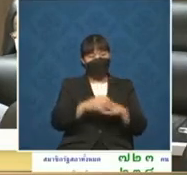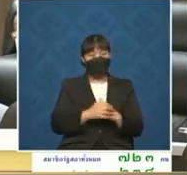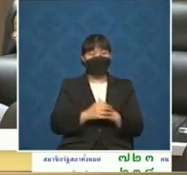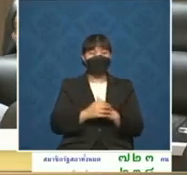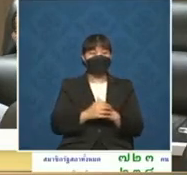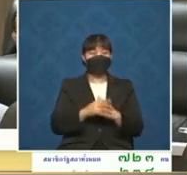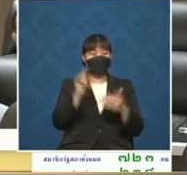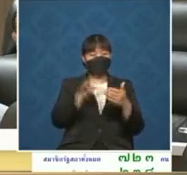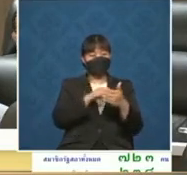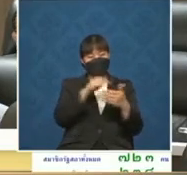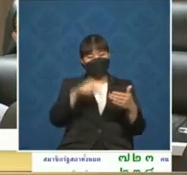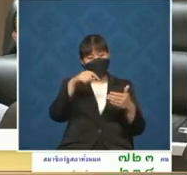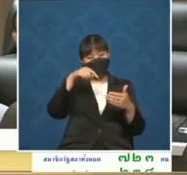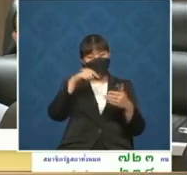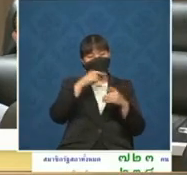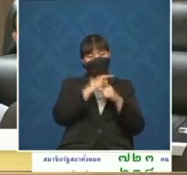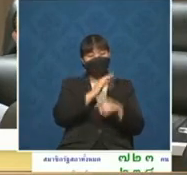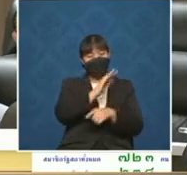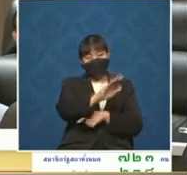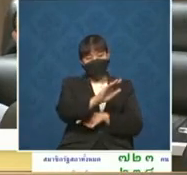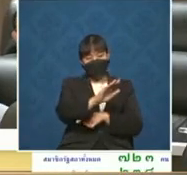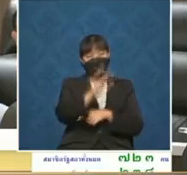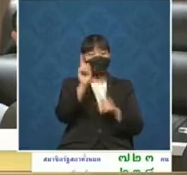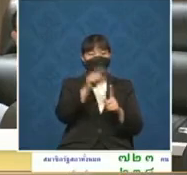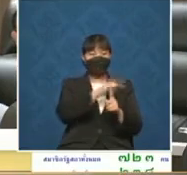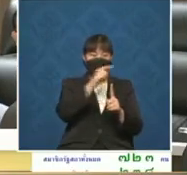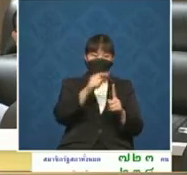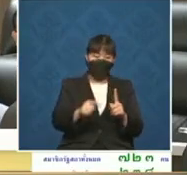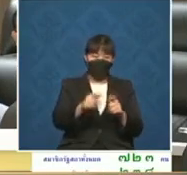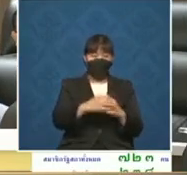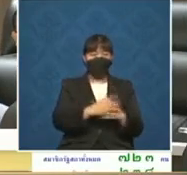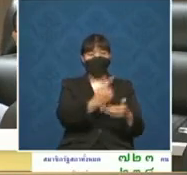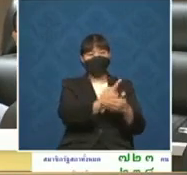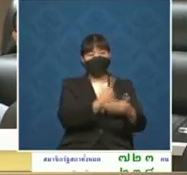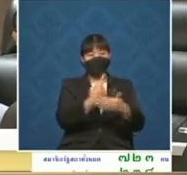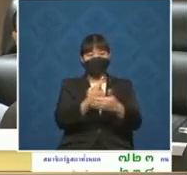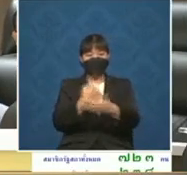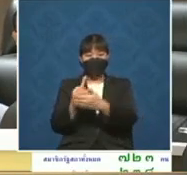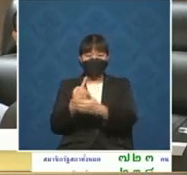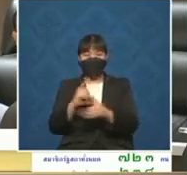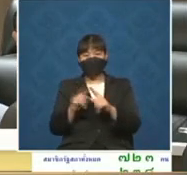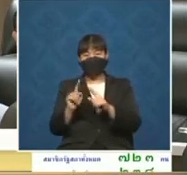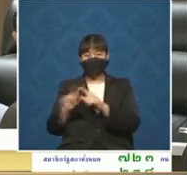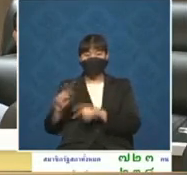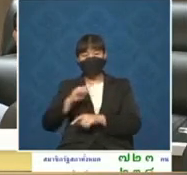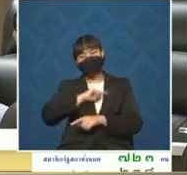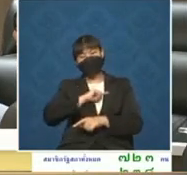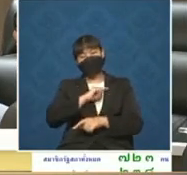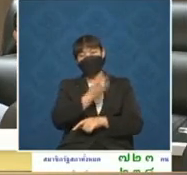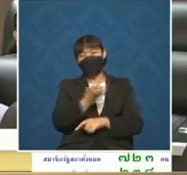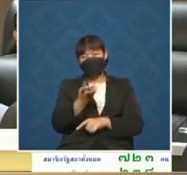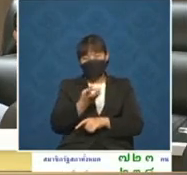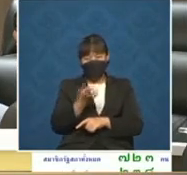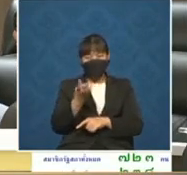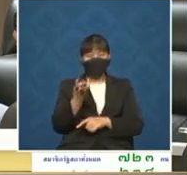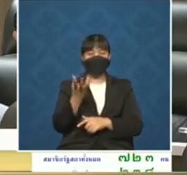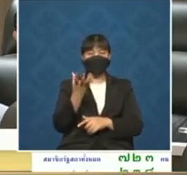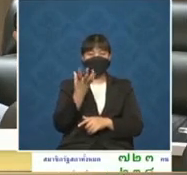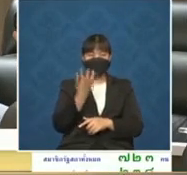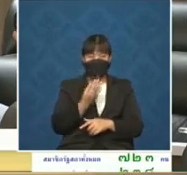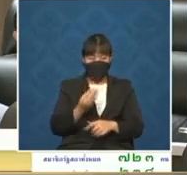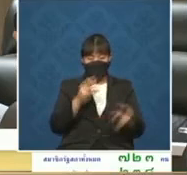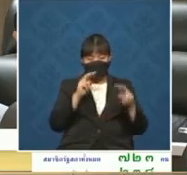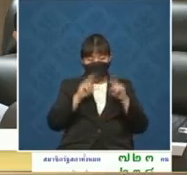ที่มาเราก็เห็นการลงโทษผู้พิพากษาอยู่เนืองๆนะแต่คุณมาบอกว่าไม่เหมือนเดิมเลยจากระบอบสมบูรณ